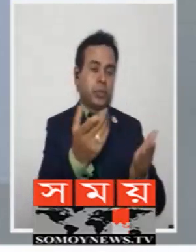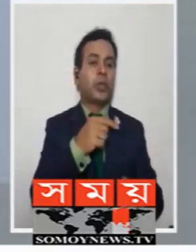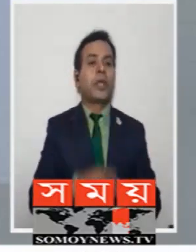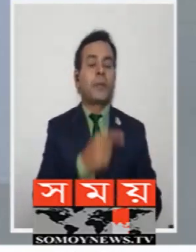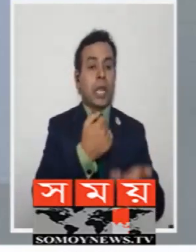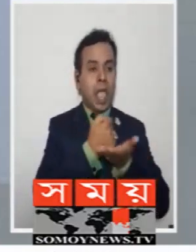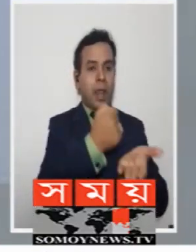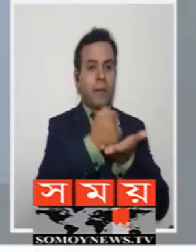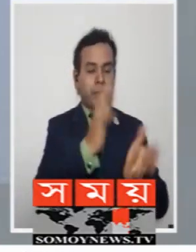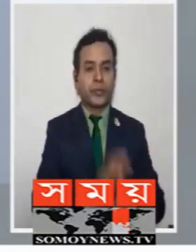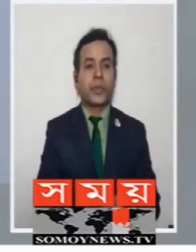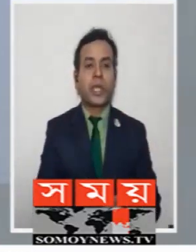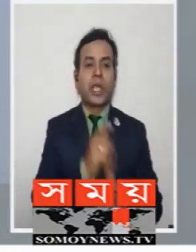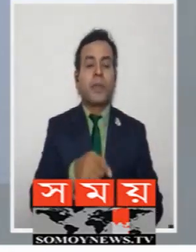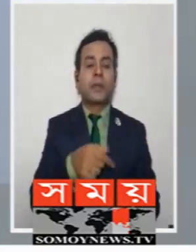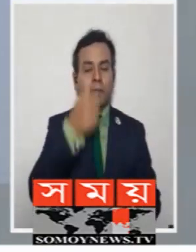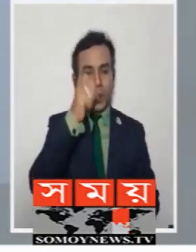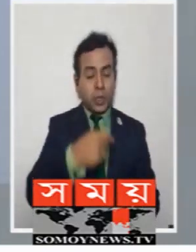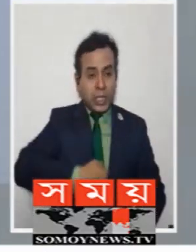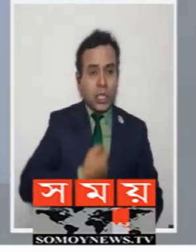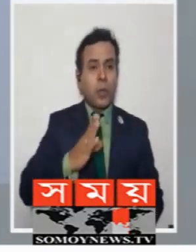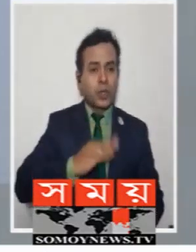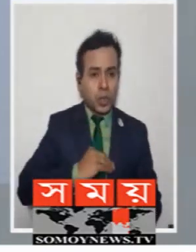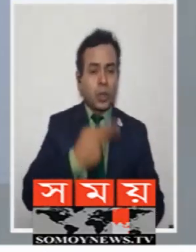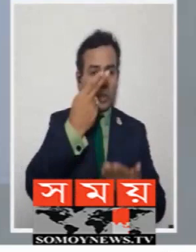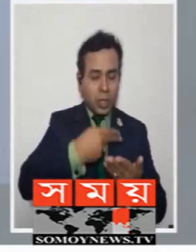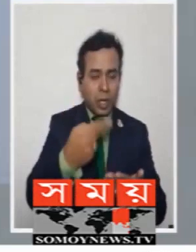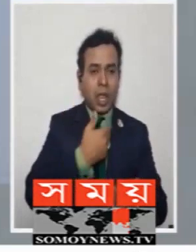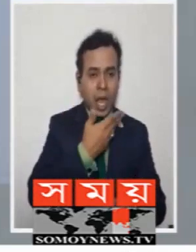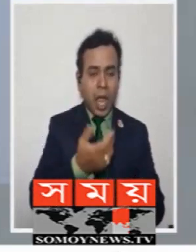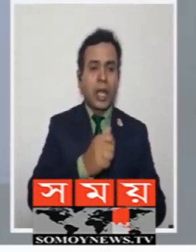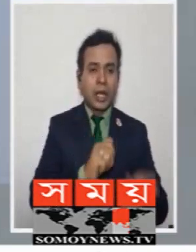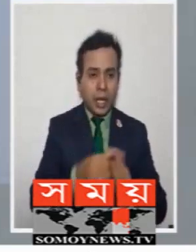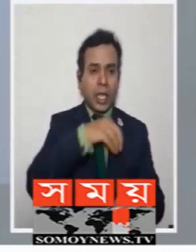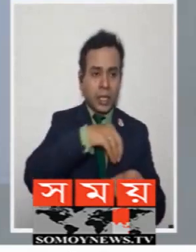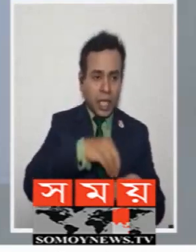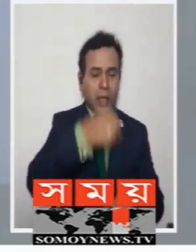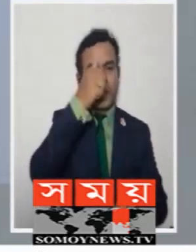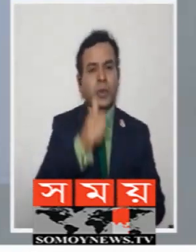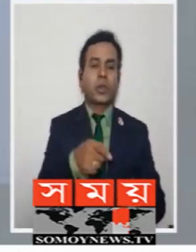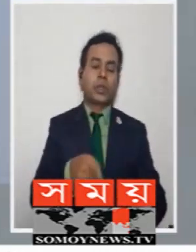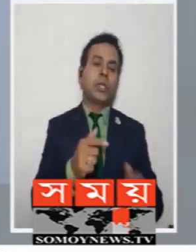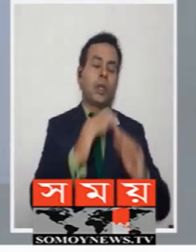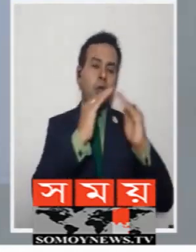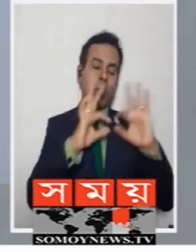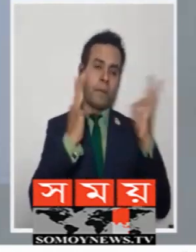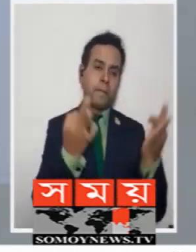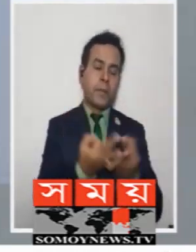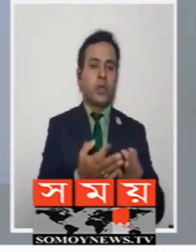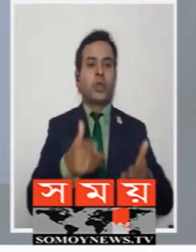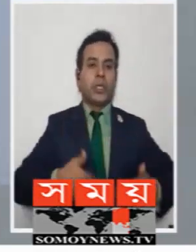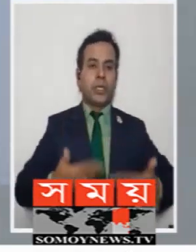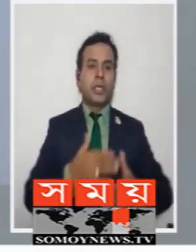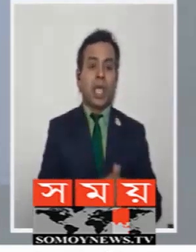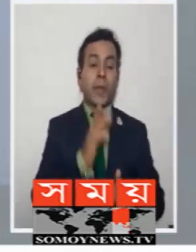সেই কাজগুলো করি। রমজানের যে স্বাস্থ্যবিধি সেটাও যেন আমরা মেনে চলি। তরল খাবার এবং পানি বেশি করে খাই,